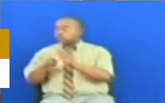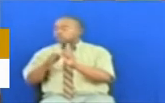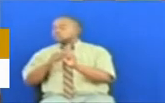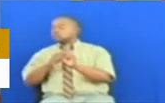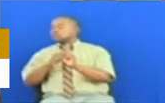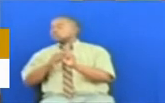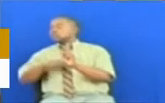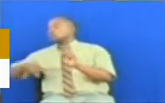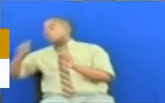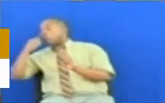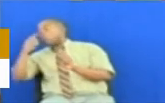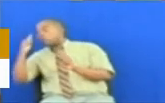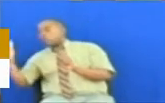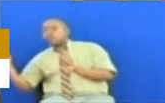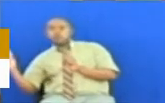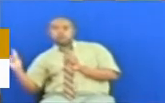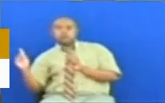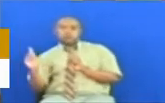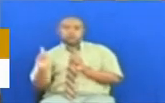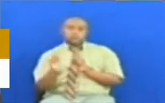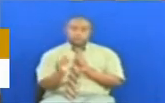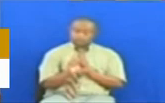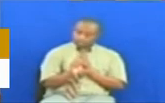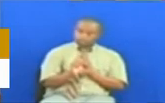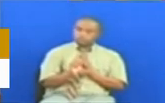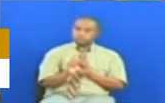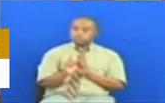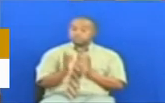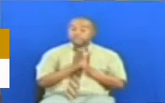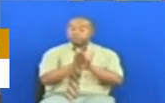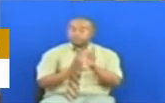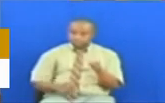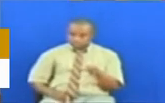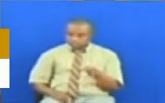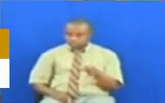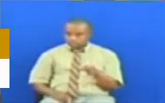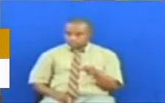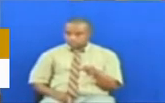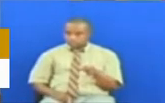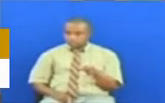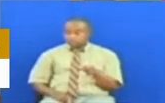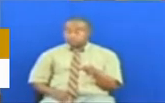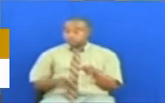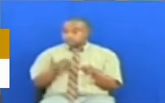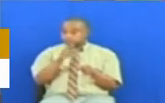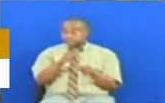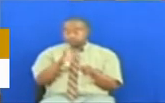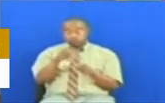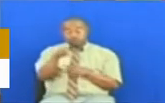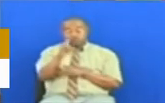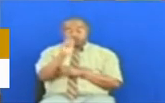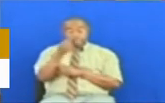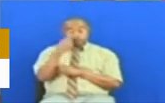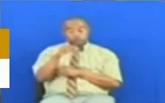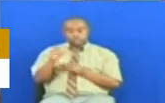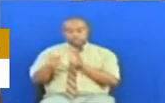mita 20 mbali, zisogee karibu na ile meli ilipo, ili kusudi sasa yule mvuvi wa ile